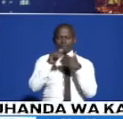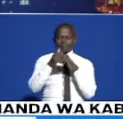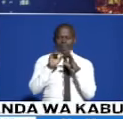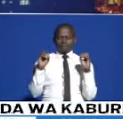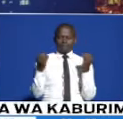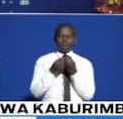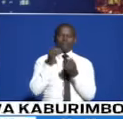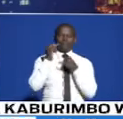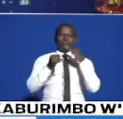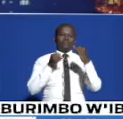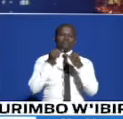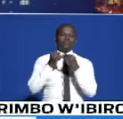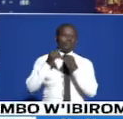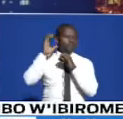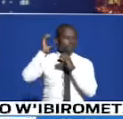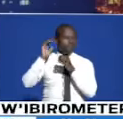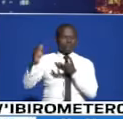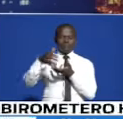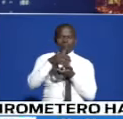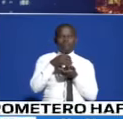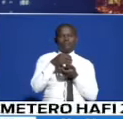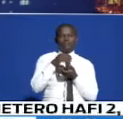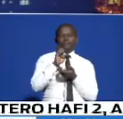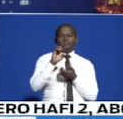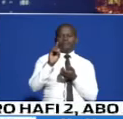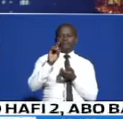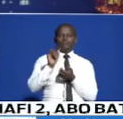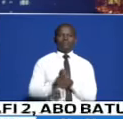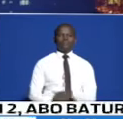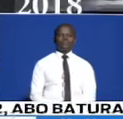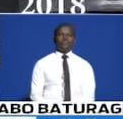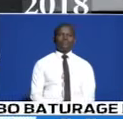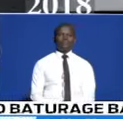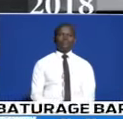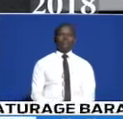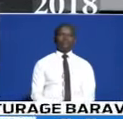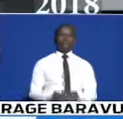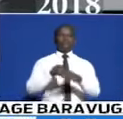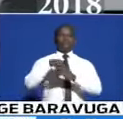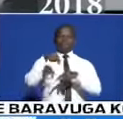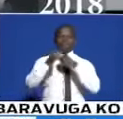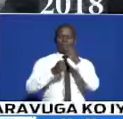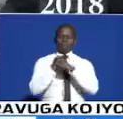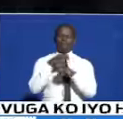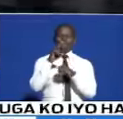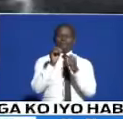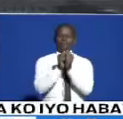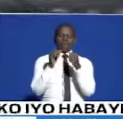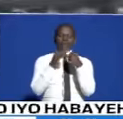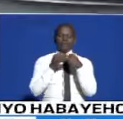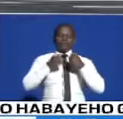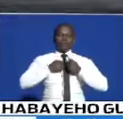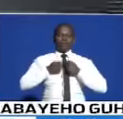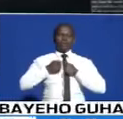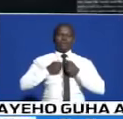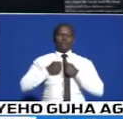n'imiryango mpuzamahanga. N'amakuru twegeranyijwe na mugenzi wacu Edisabit. Muri umwaka wa 2018 u Rwanda cyangwa se